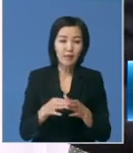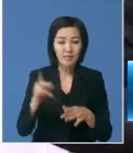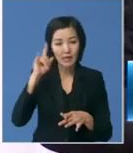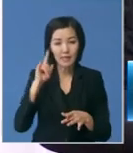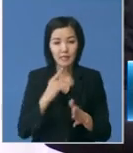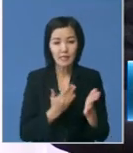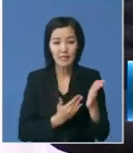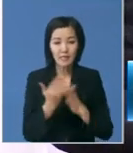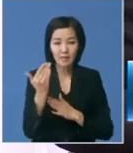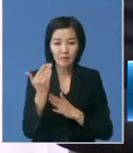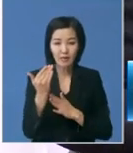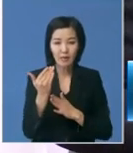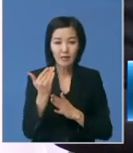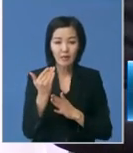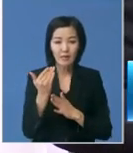метрлік екі